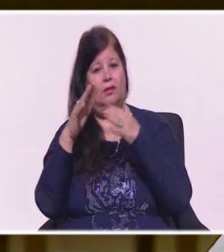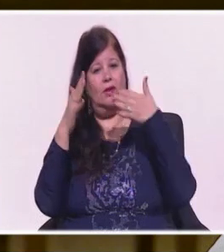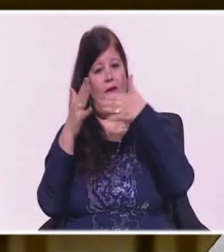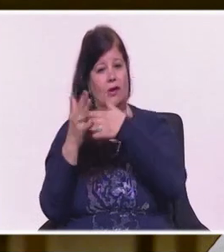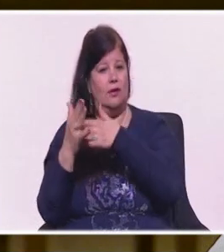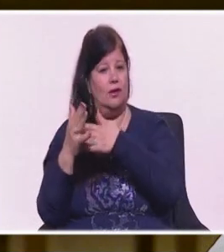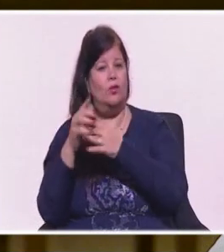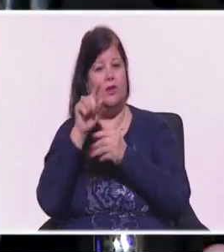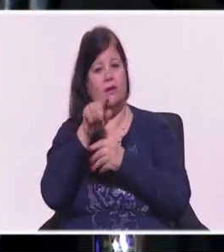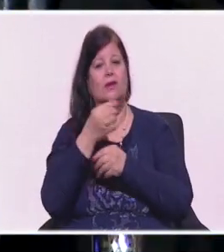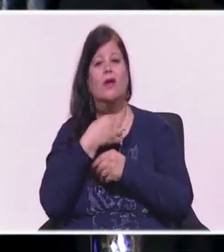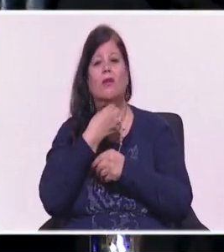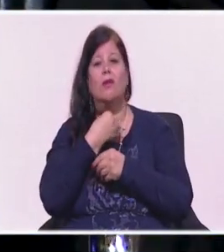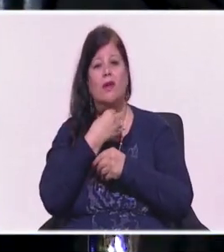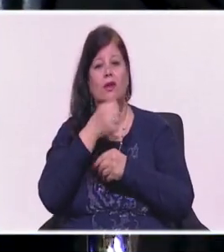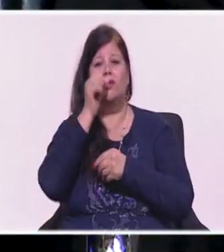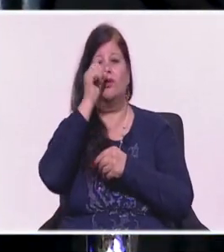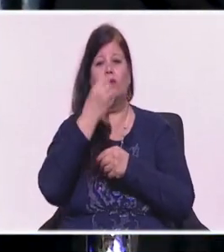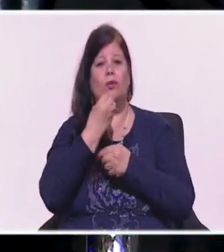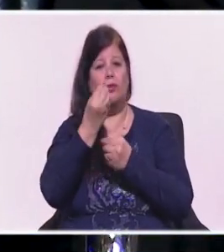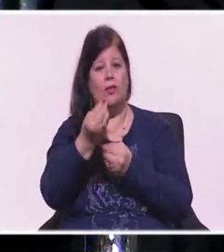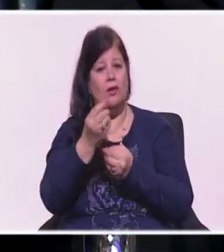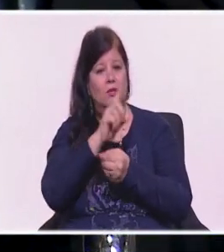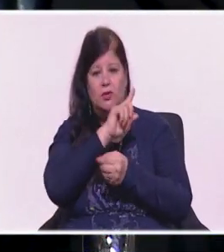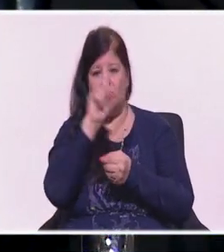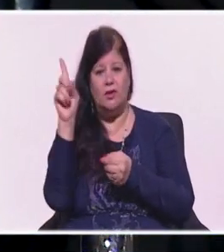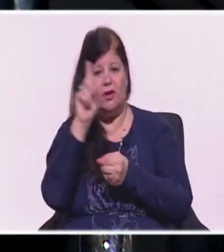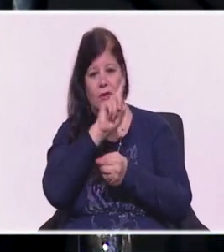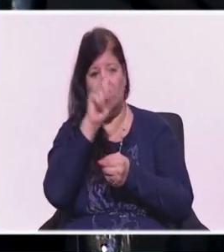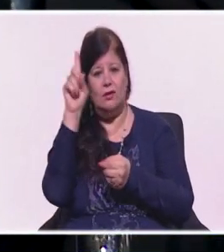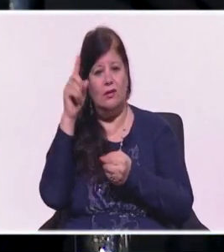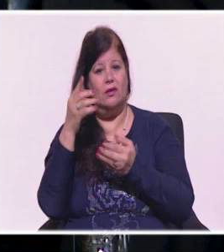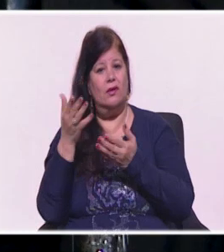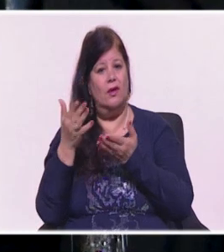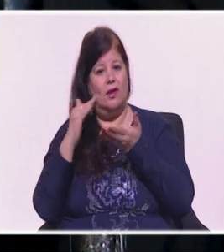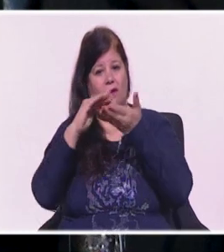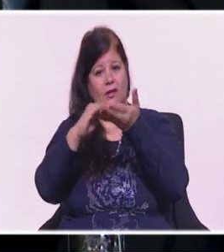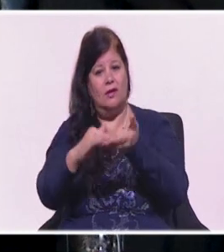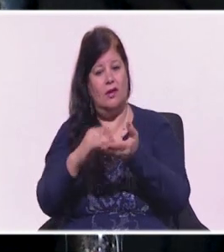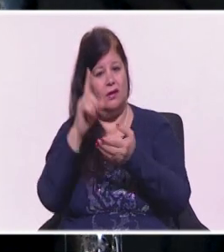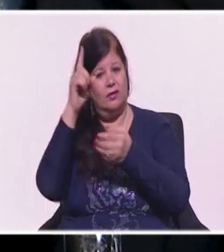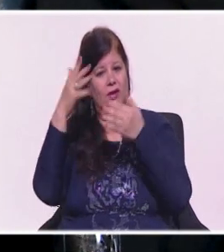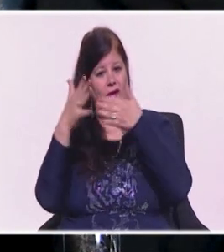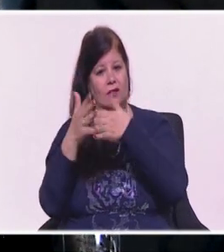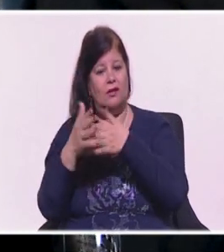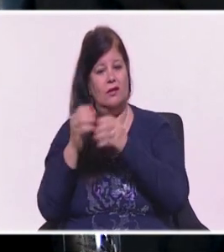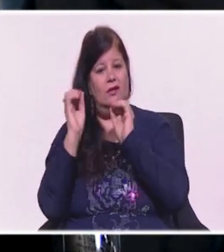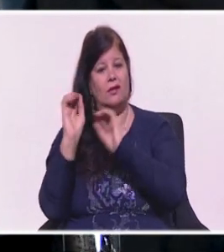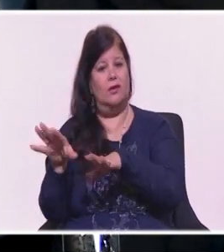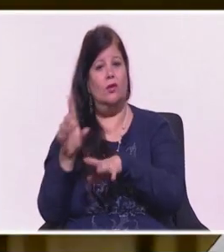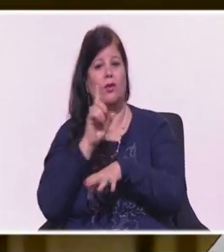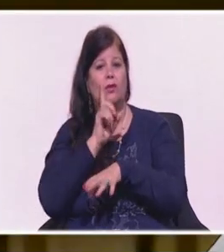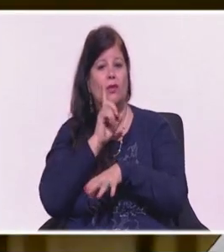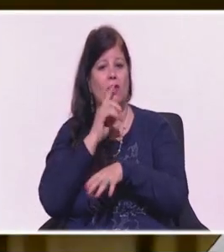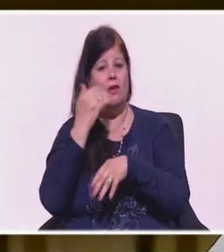الدنيا فمش ممكن ابدا ابدا هيبر بيك في الاخر. الحمد لله. انت رميت امك